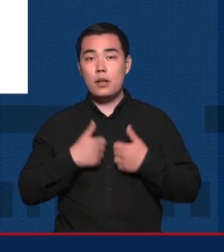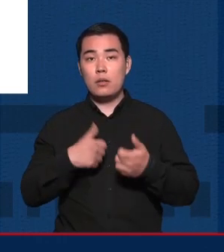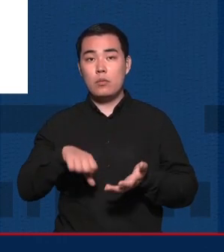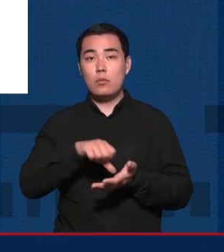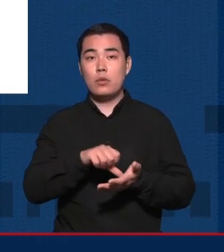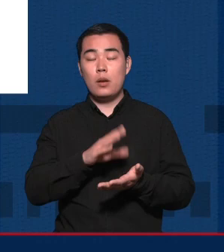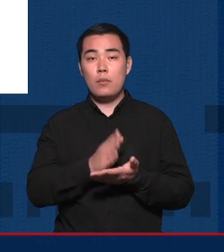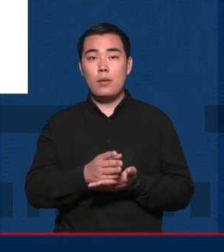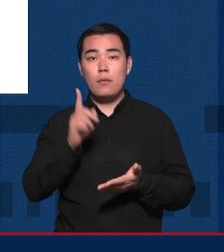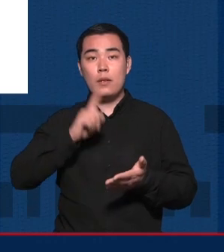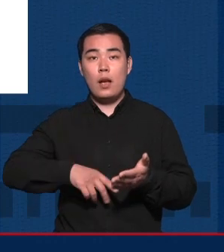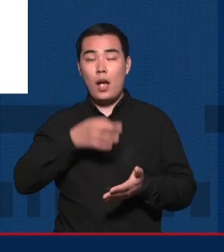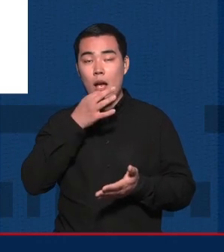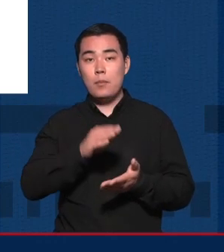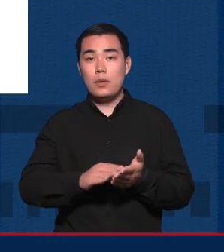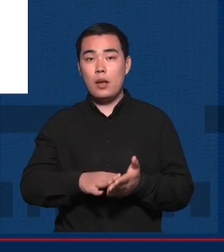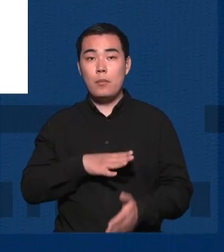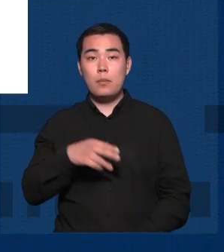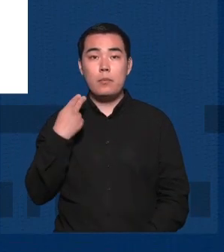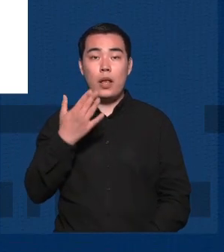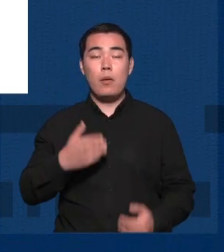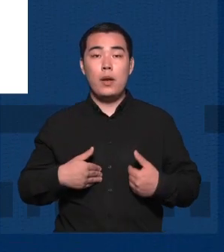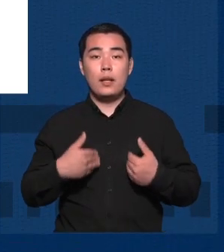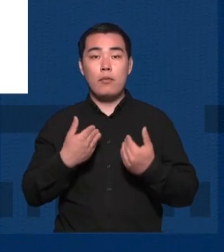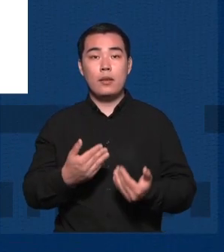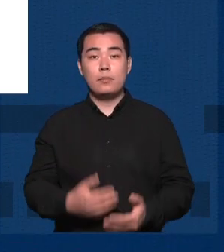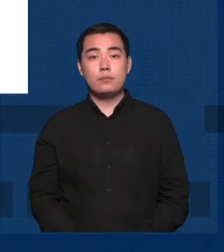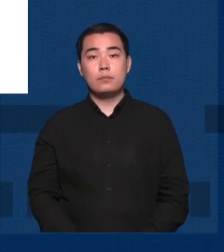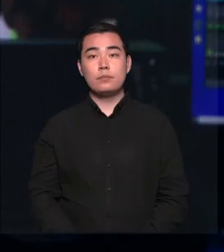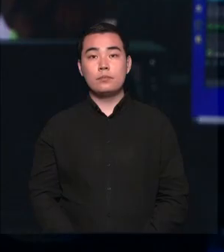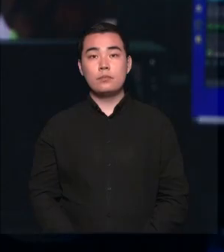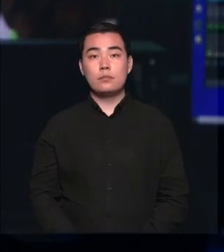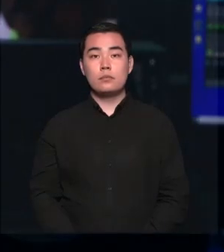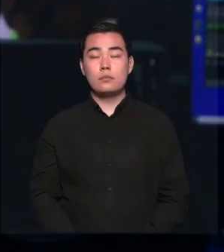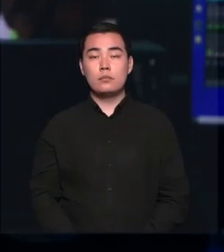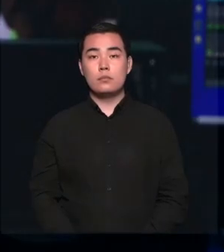атсалса бересіздер деп сенем деп жазылған президент құттықтауында.